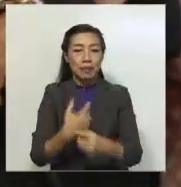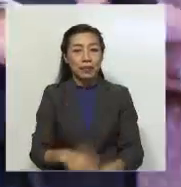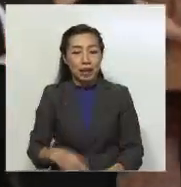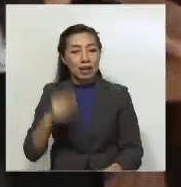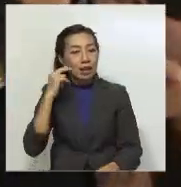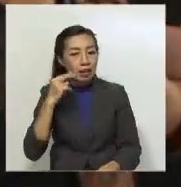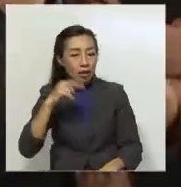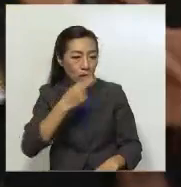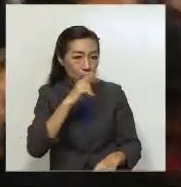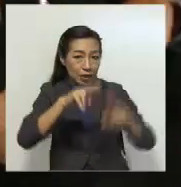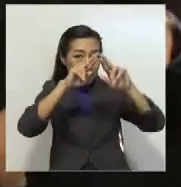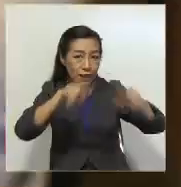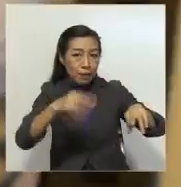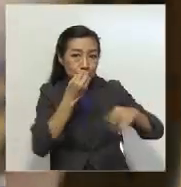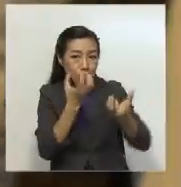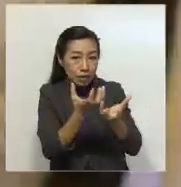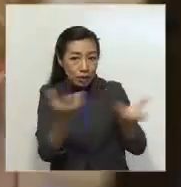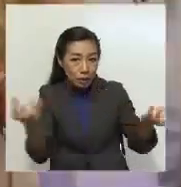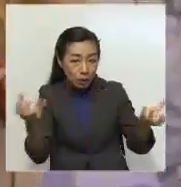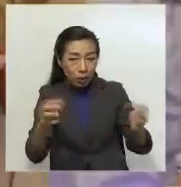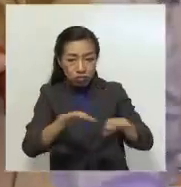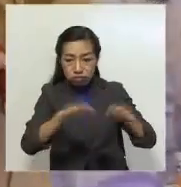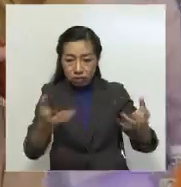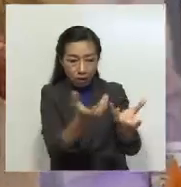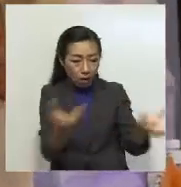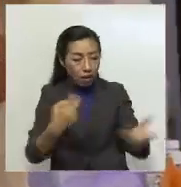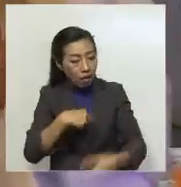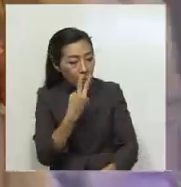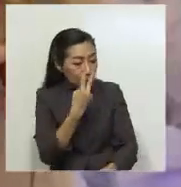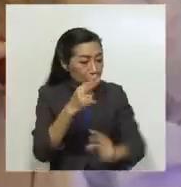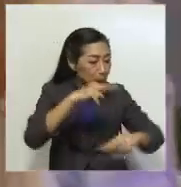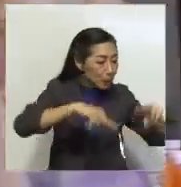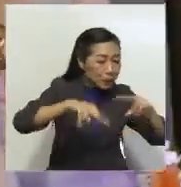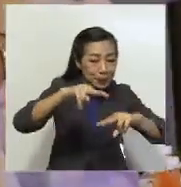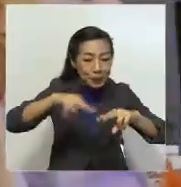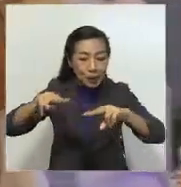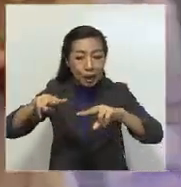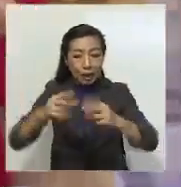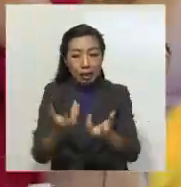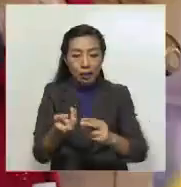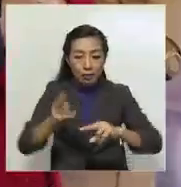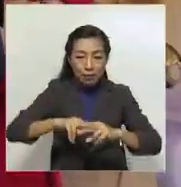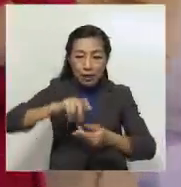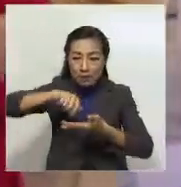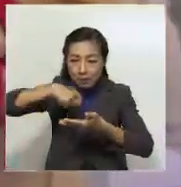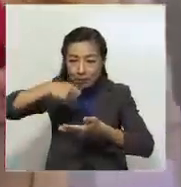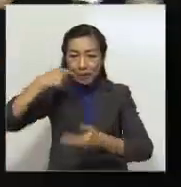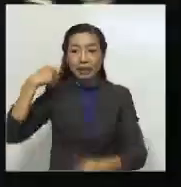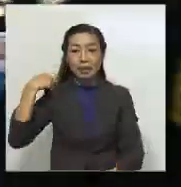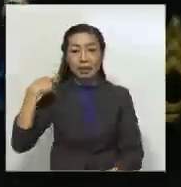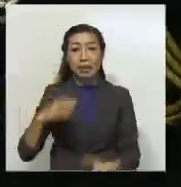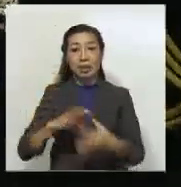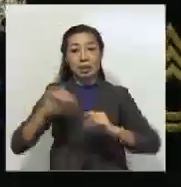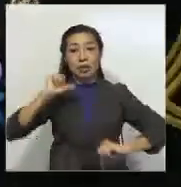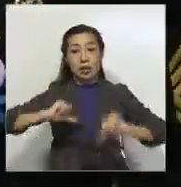งเดินเยี่ยมชมร้านอาหารพระราชทานอย่างเป็นกันเองแล้วก็ได้ร่วมรับประทานอาหารพระราชทานในส่วนของการแสด